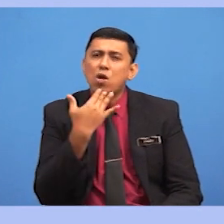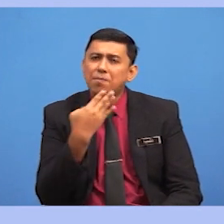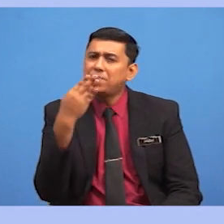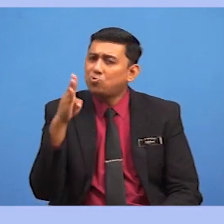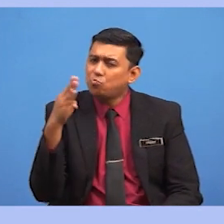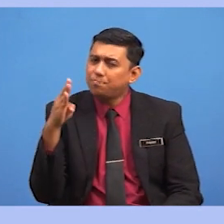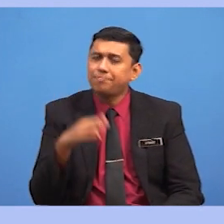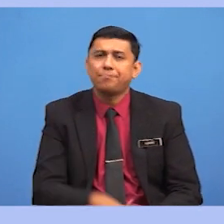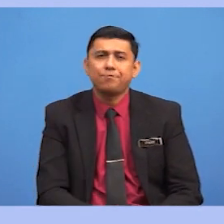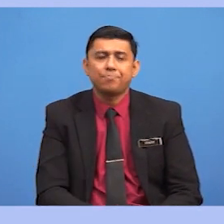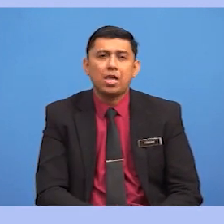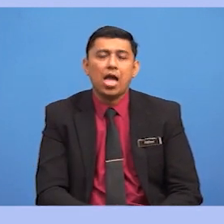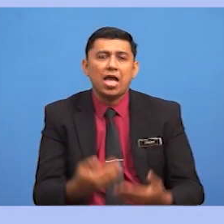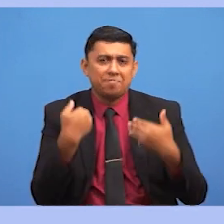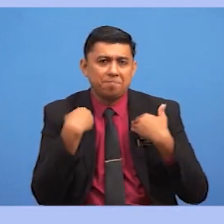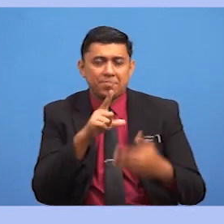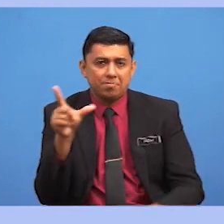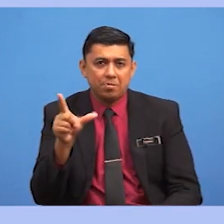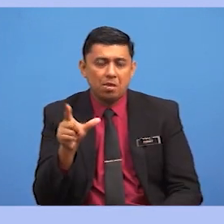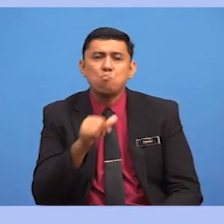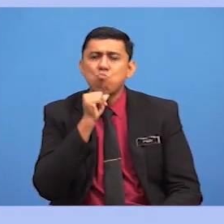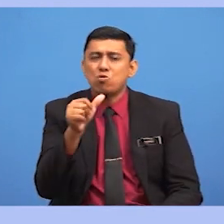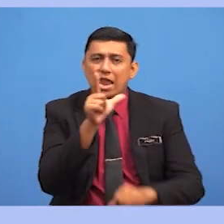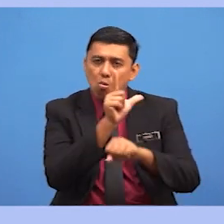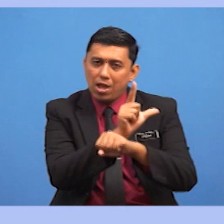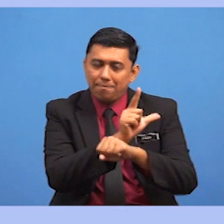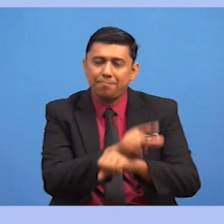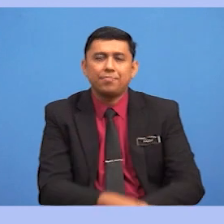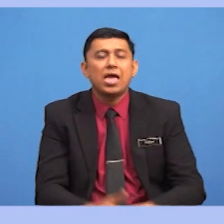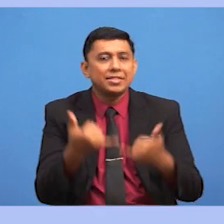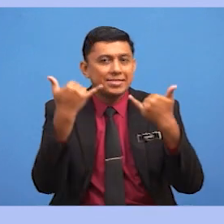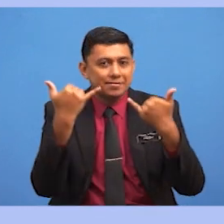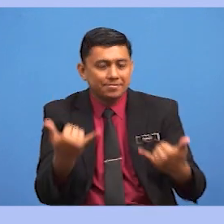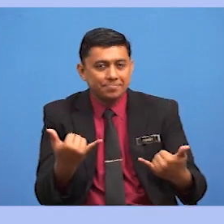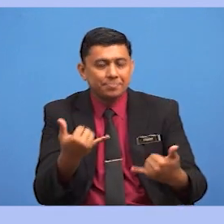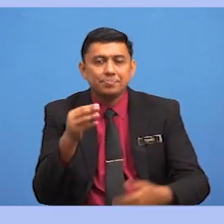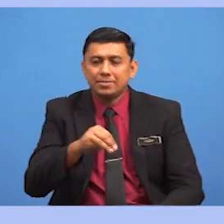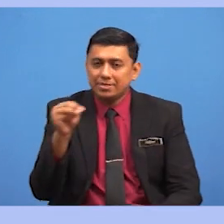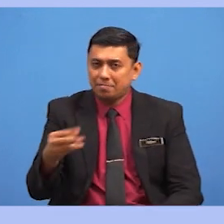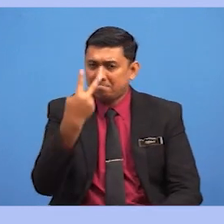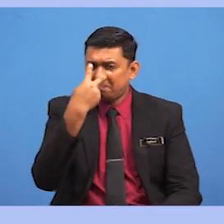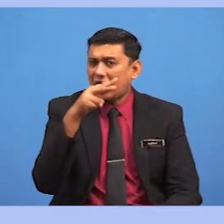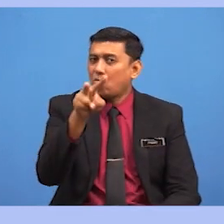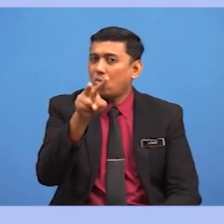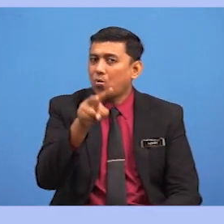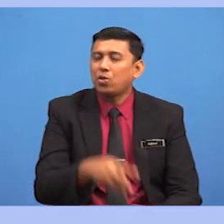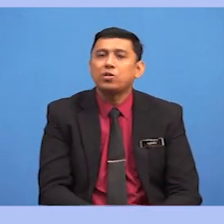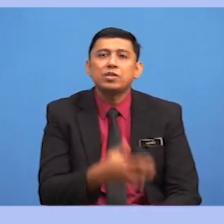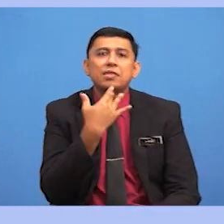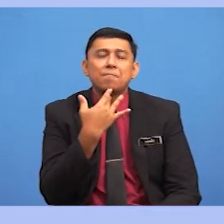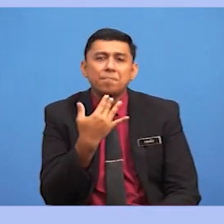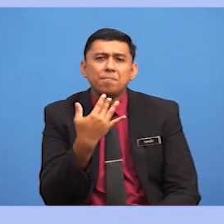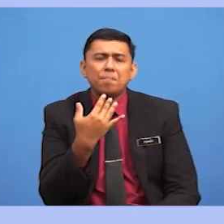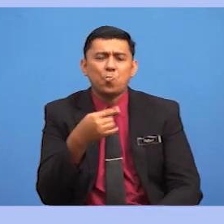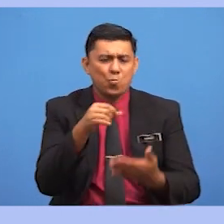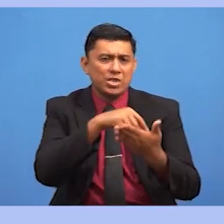dengan warna biru merupakan unsur bukan logam. Sekarang, murid-murid perhatikan pula warna tulisan